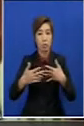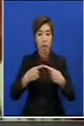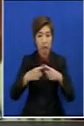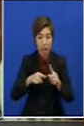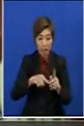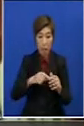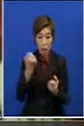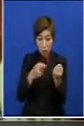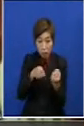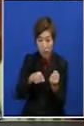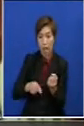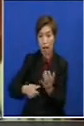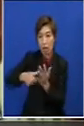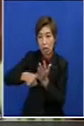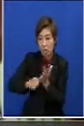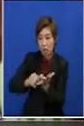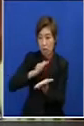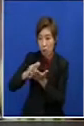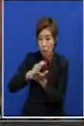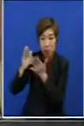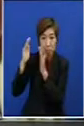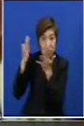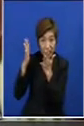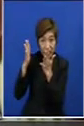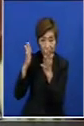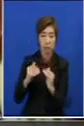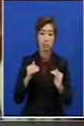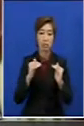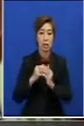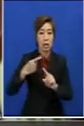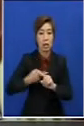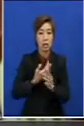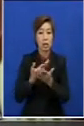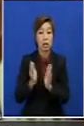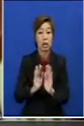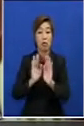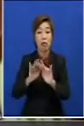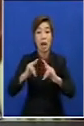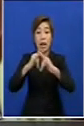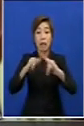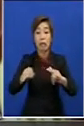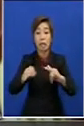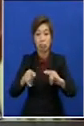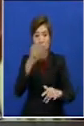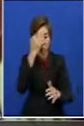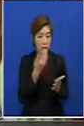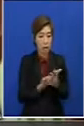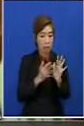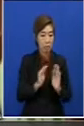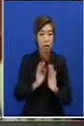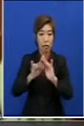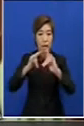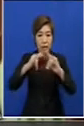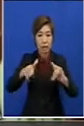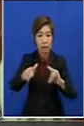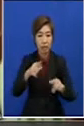ถ้ารถติดไฟแนนซ์เขาก็จะเอาสิทธิในการเช่าซื้อเนี่ยมาให้ช่วยฝากบางทีเขาขาดสนเงินทองซึ่งเราก็รับฝ